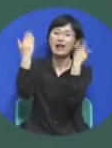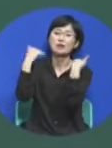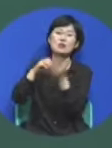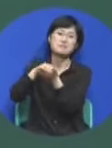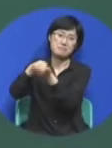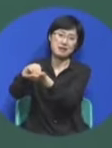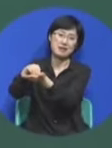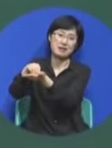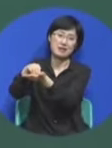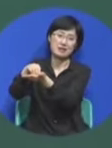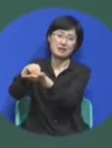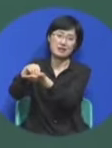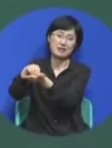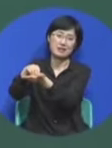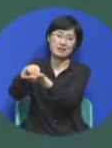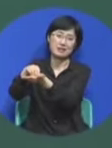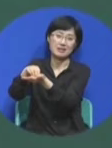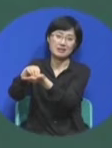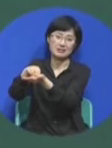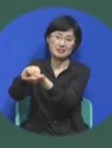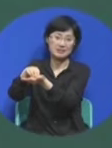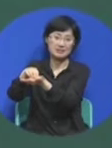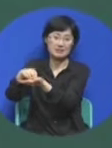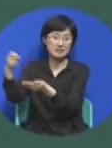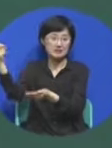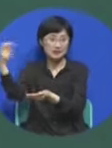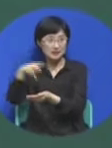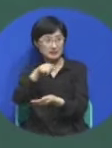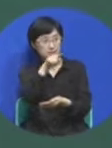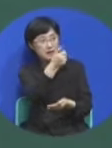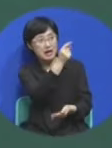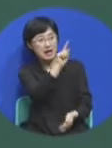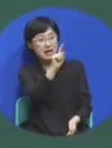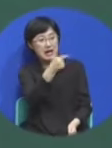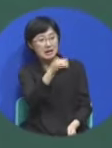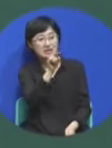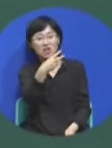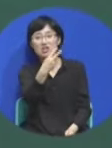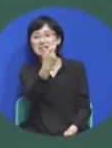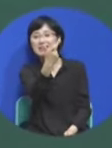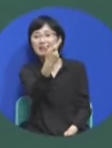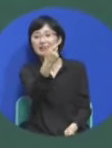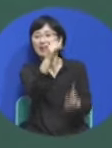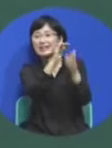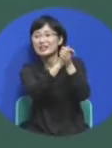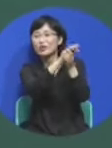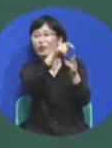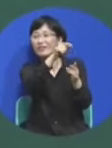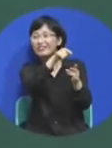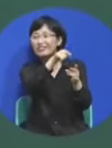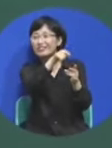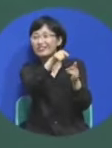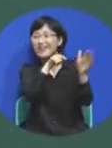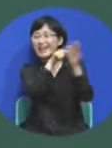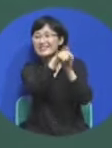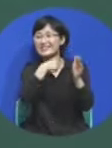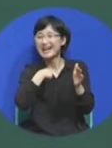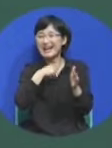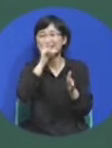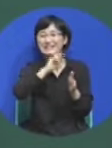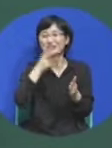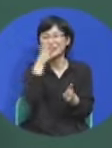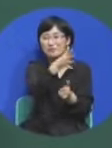所以我当过兵服役退役回来之后就过了信仰生活。 그리고 한울산 기도원의 찬송 인도하는 전도사로 제가 임명을 받았어요.